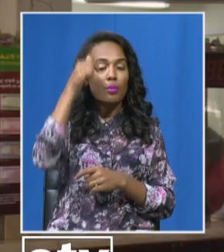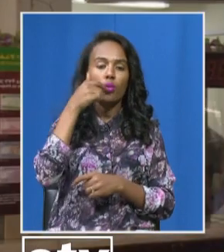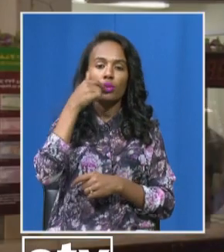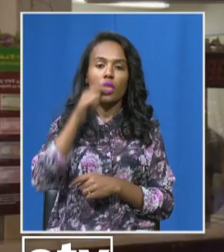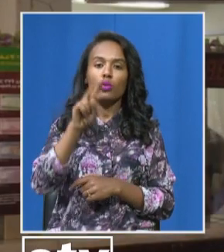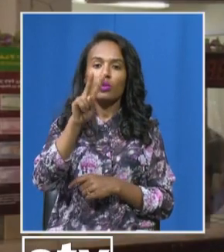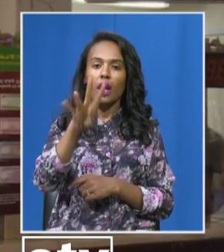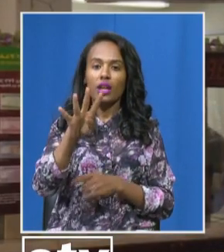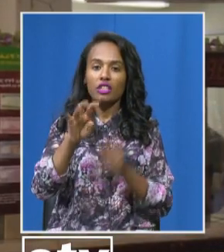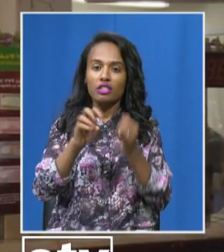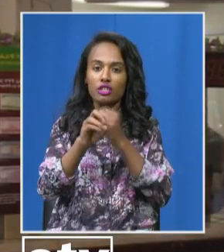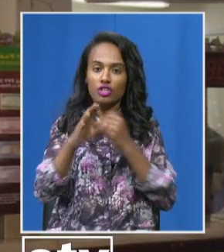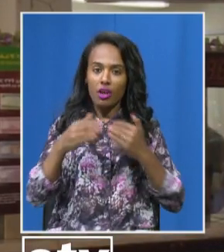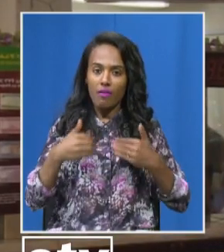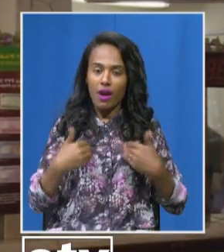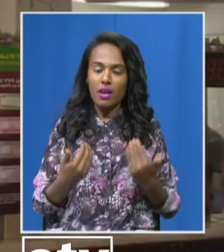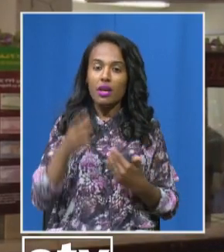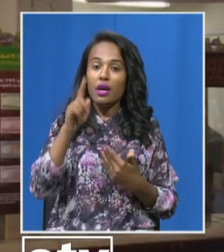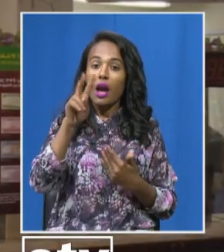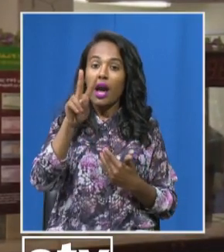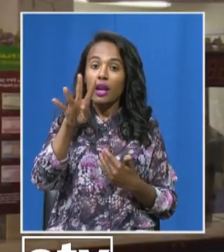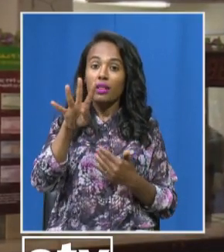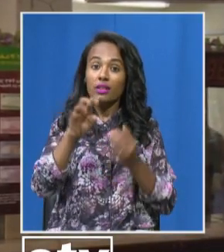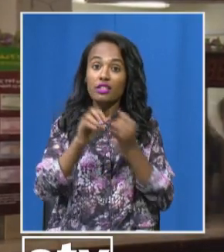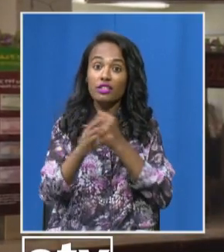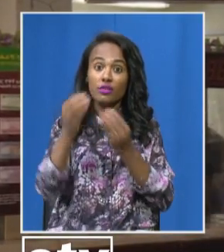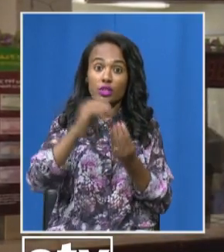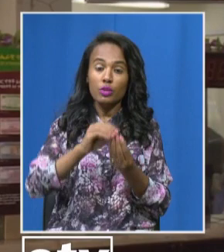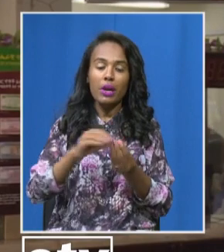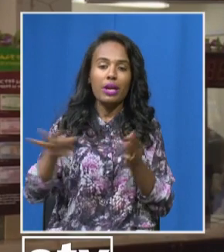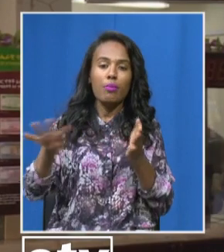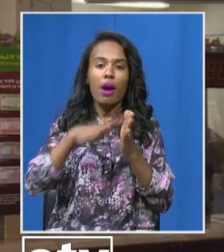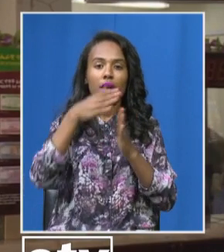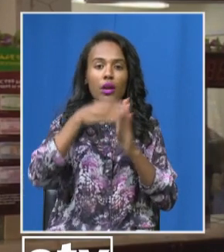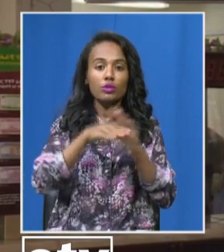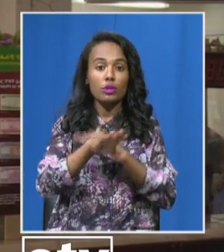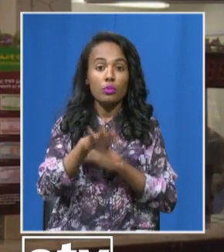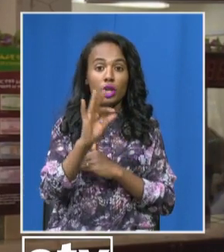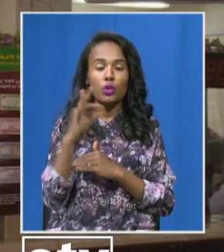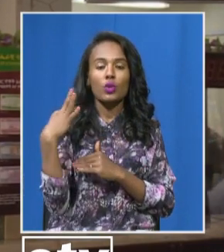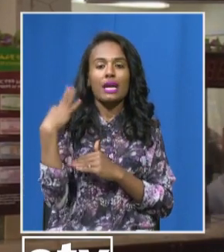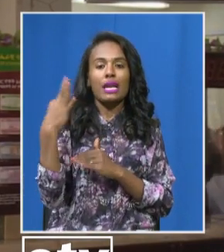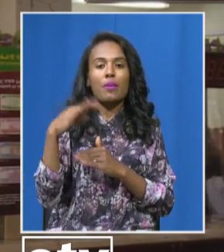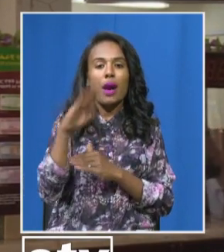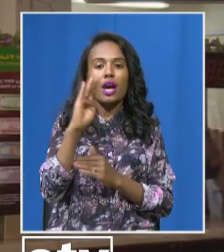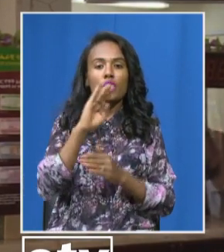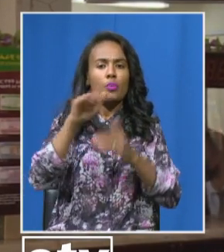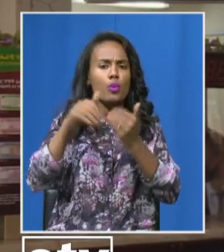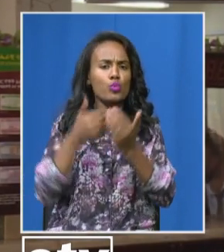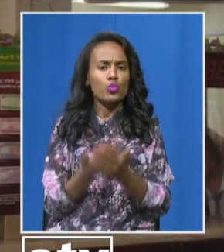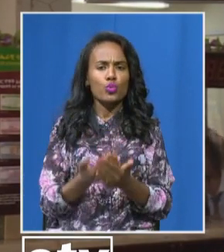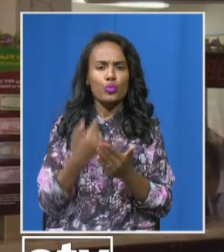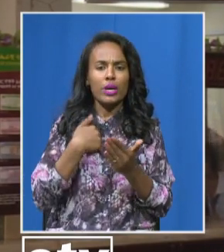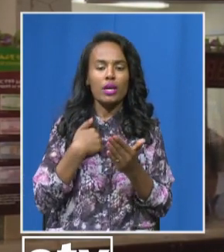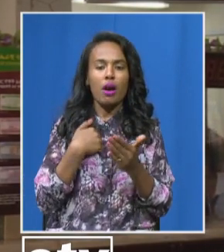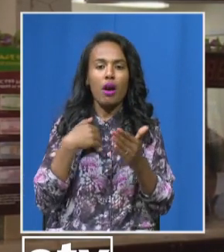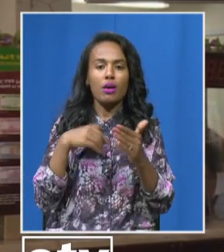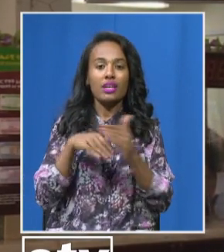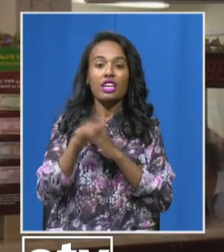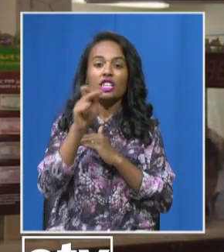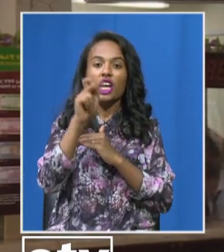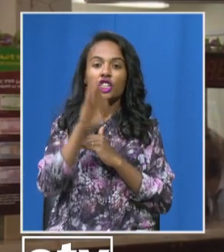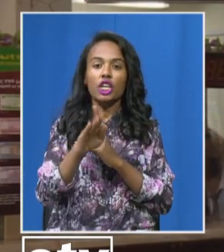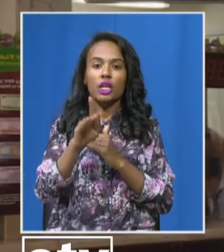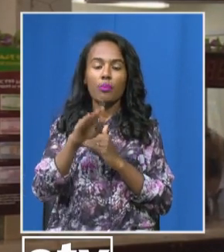24 ቅርንጫፎች አሉን። ከ24ቱም ቅርንጫፎች በተጨማሪ ባህር ዳር ውስጥ የሚገኙ የግል ባንኮች ቅርንጫፎች በሙሉ በእኛ ከዳሽን